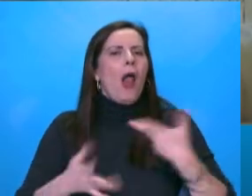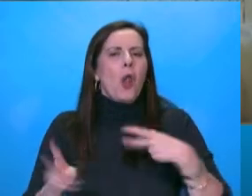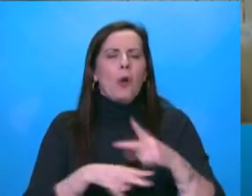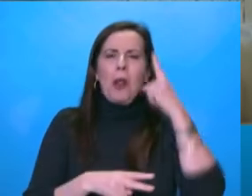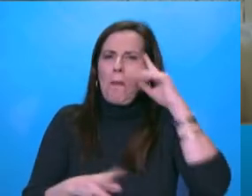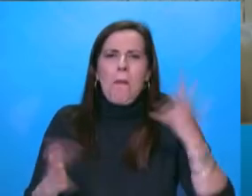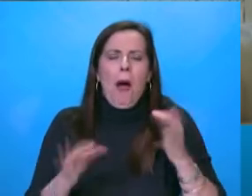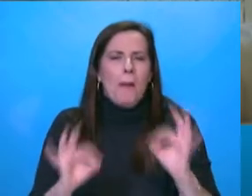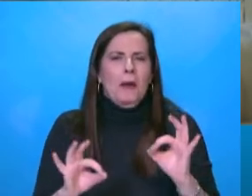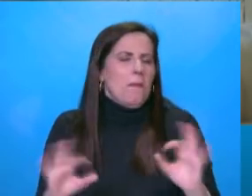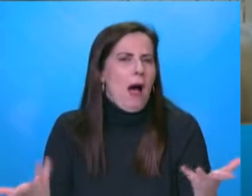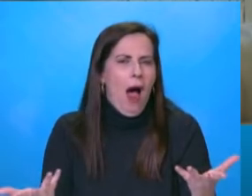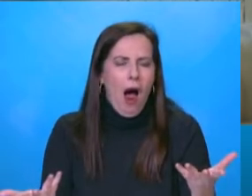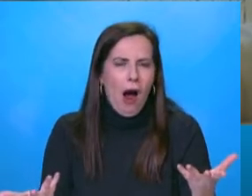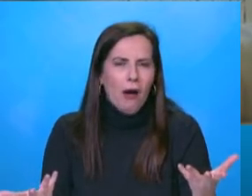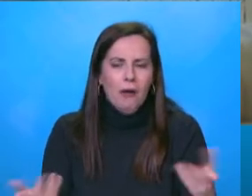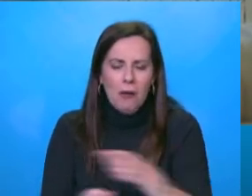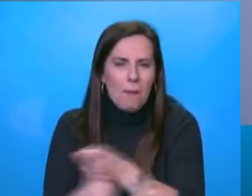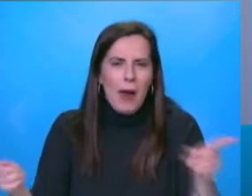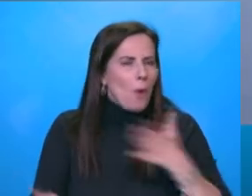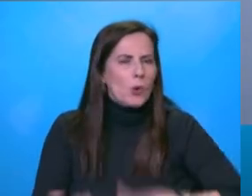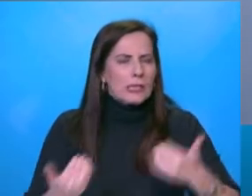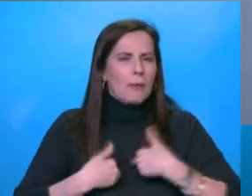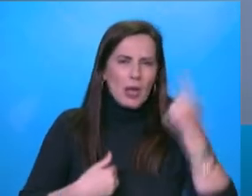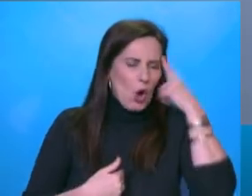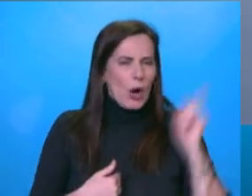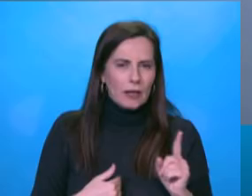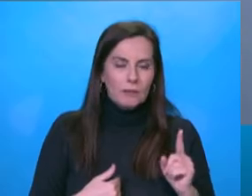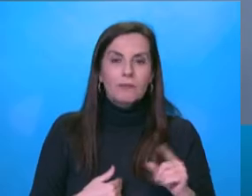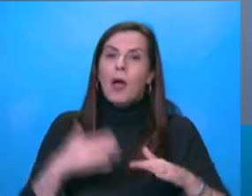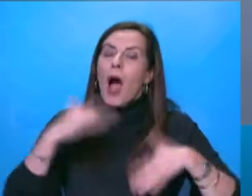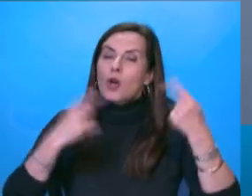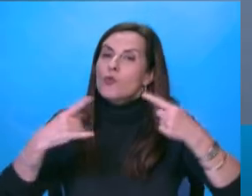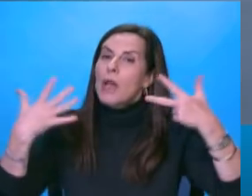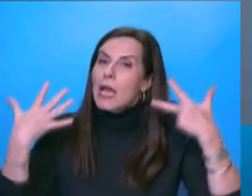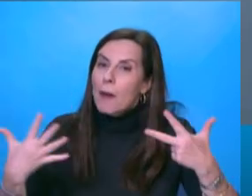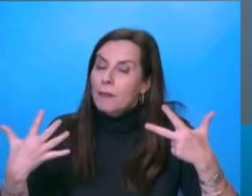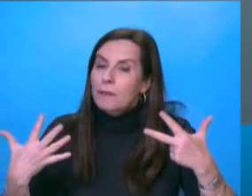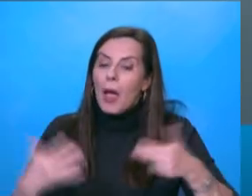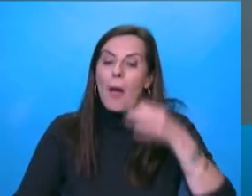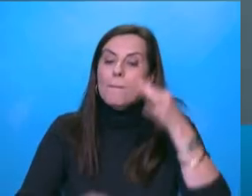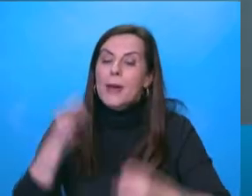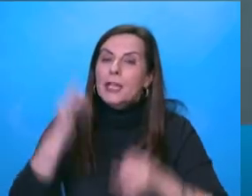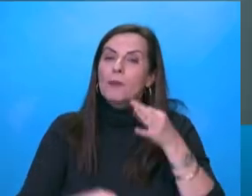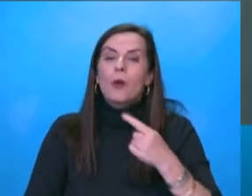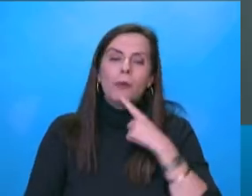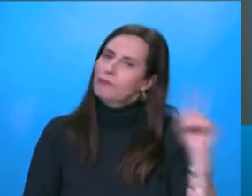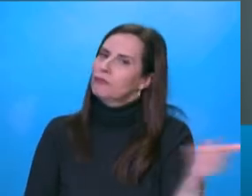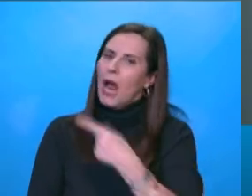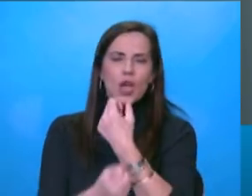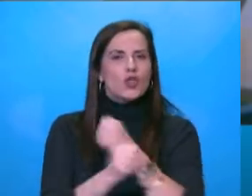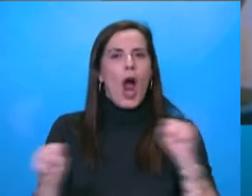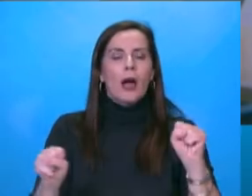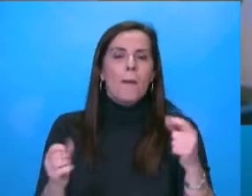ברורה מה הם רוצים ממני. אחרי 8 ימים הורה בית המשפט המחוזי לשחרר את בן דוד